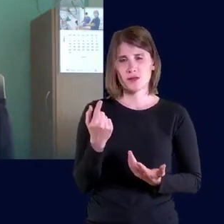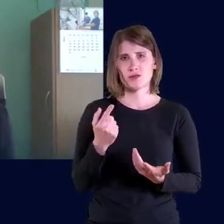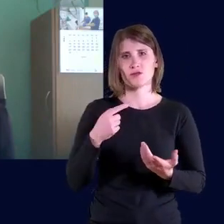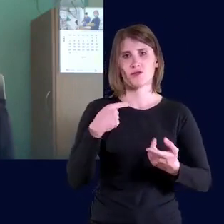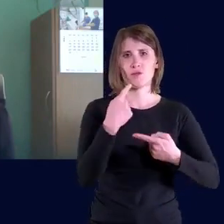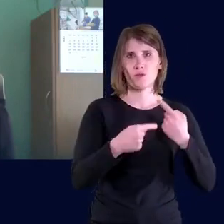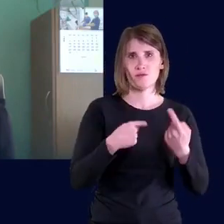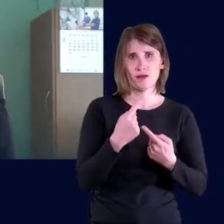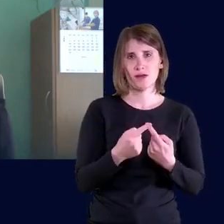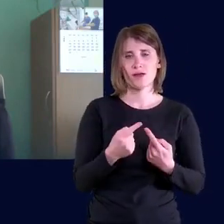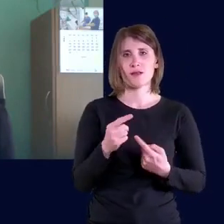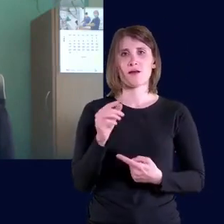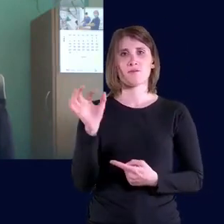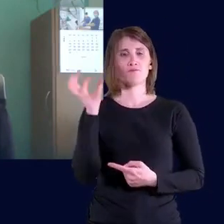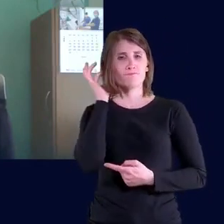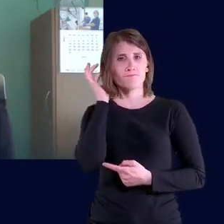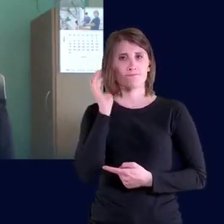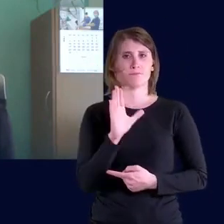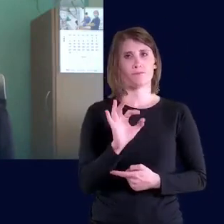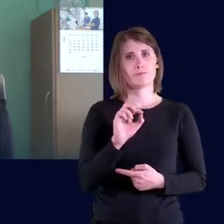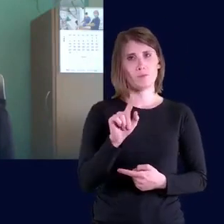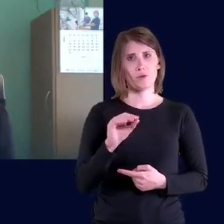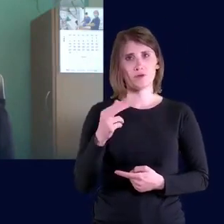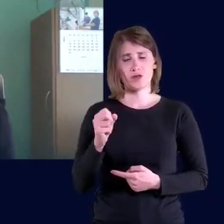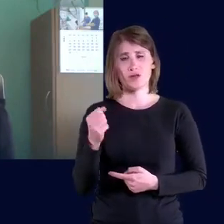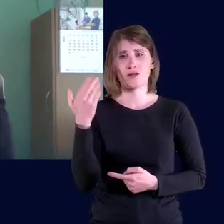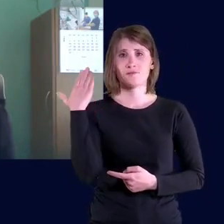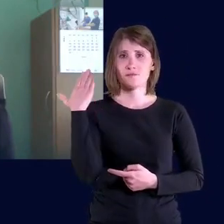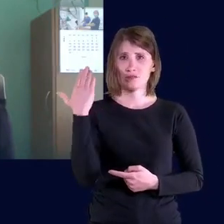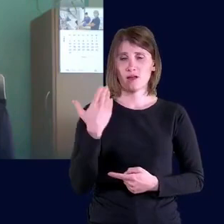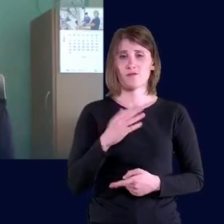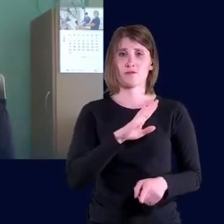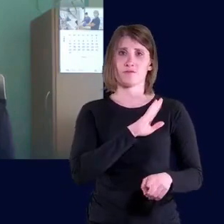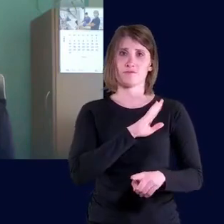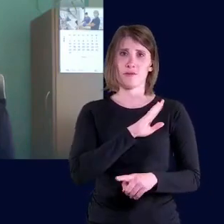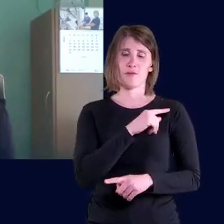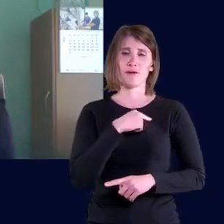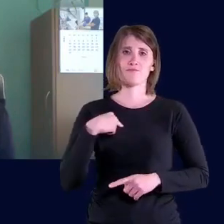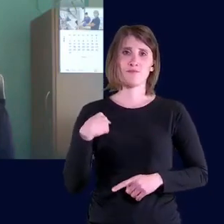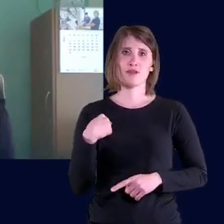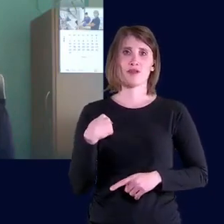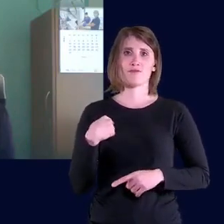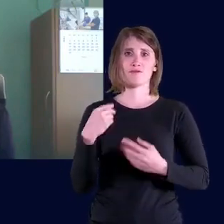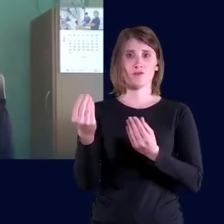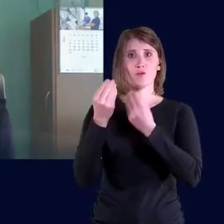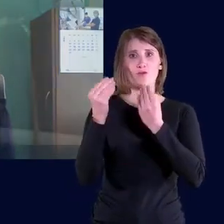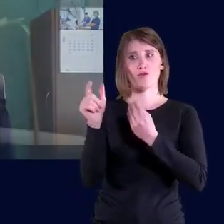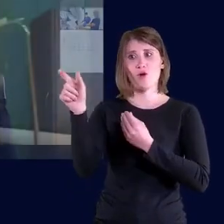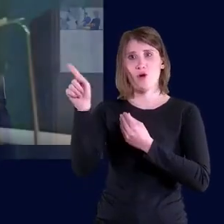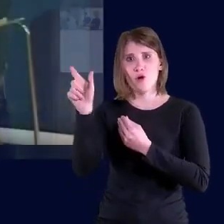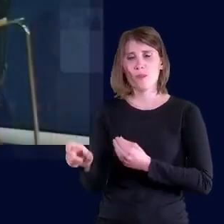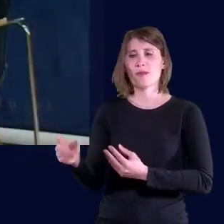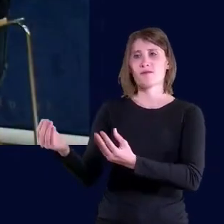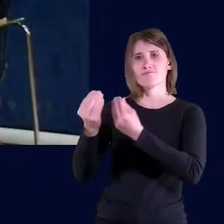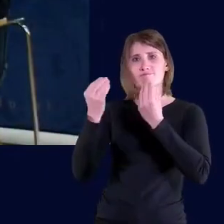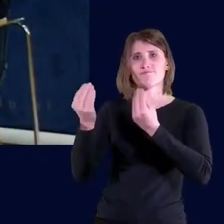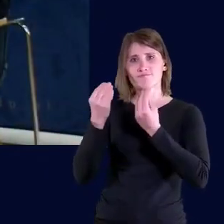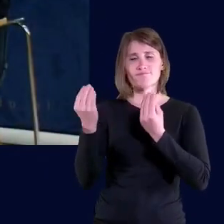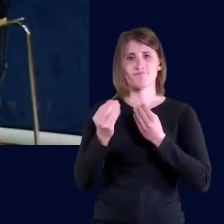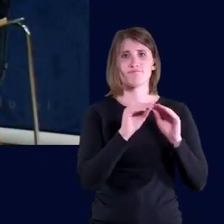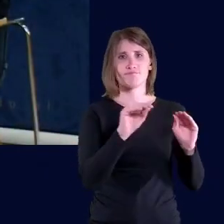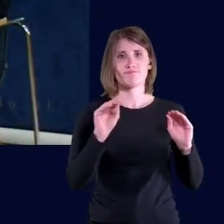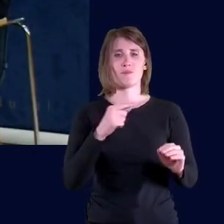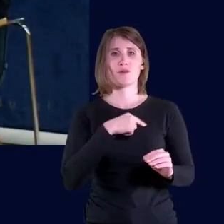bardzo niedawno ale tak naprawdę to spora część z nas uczyła się otwartości od Bożeny i jeździliśmy do